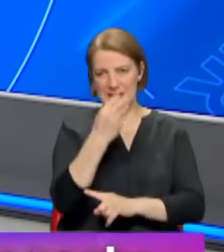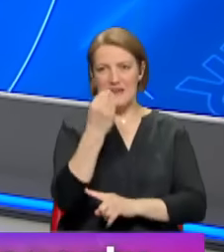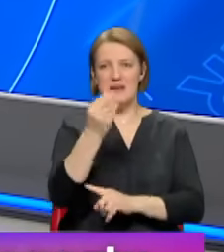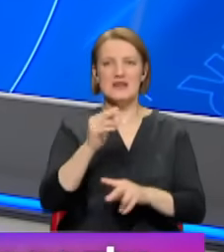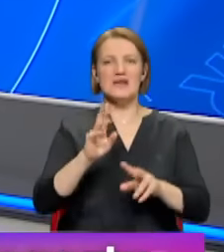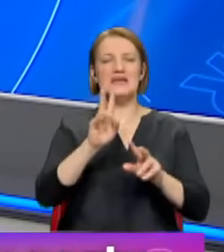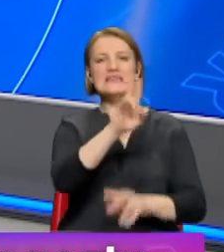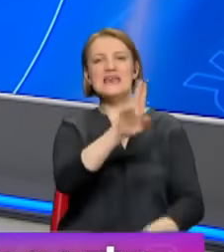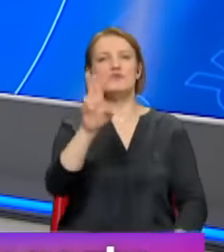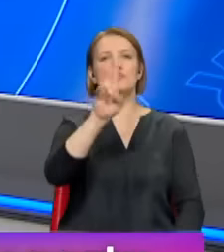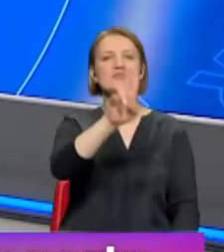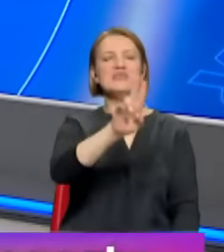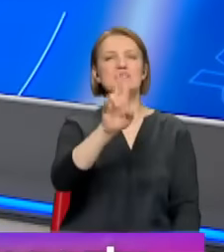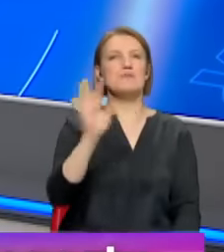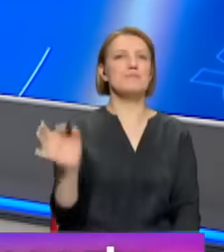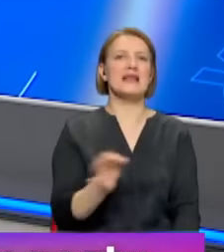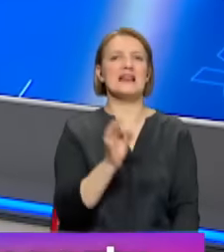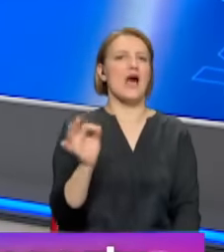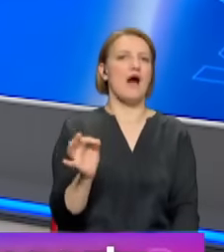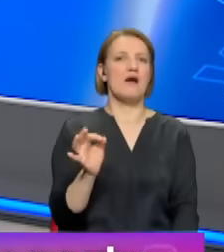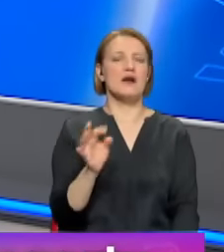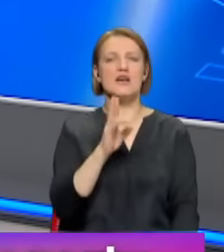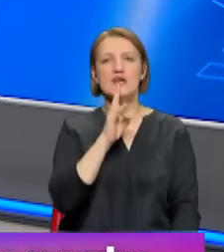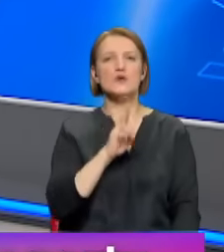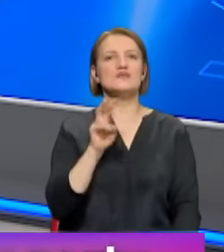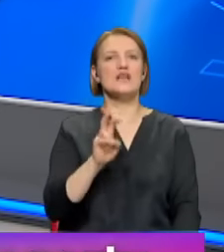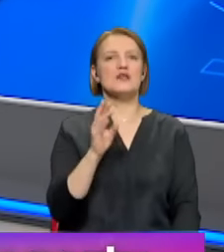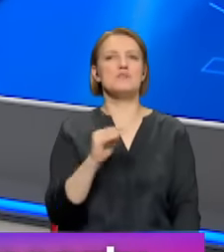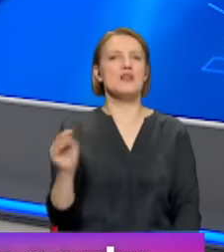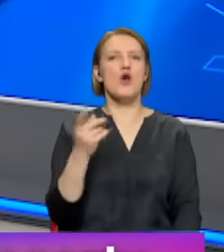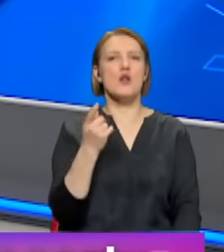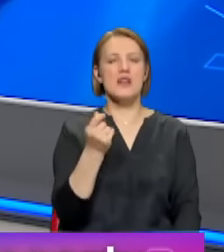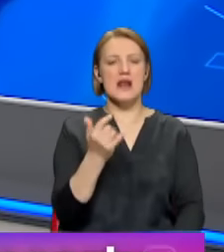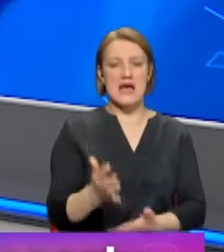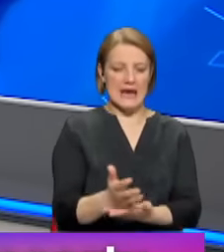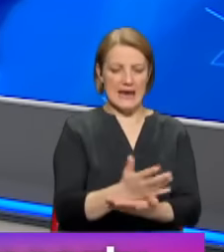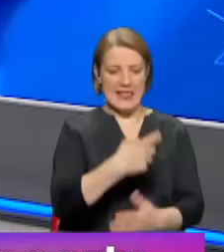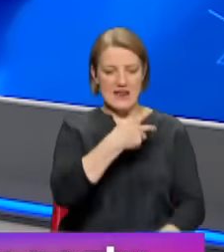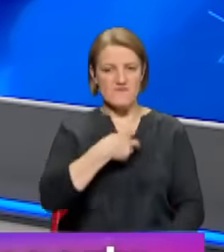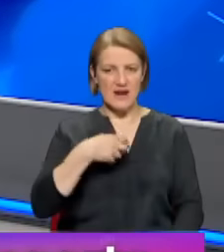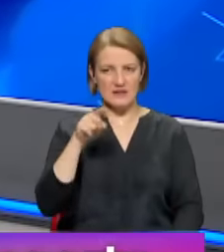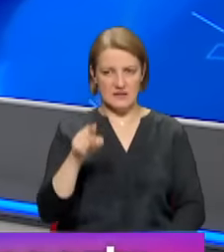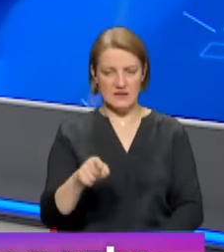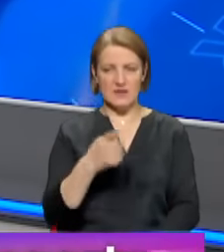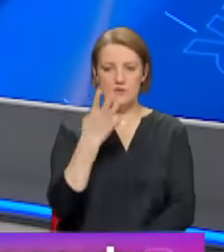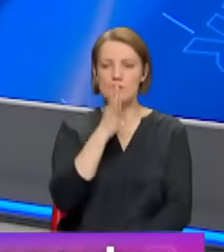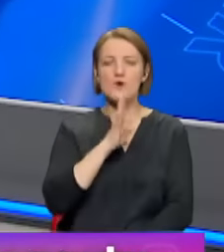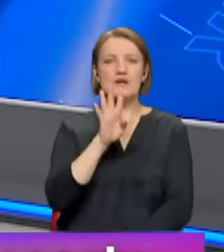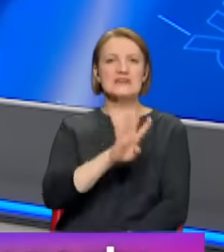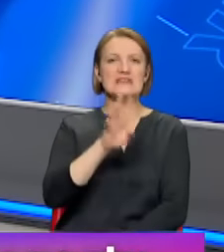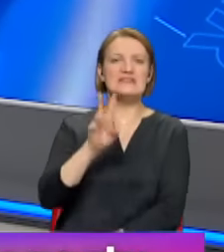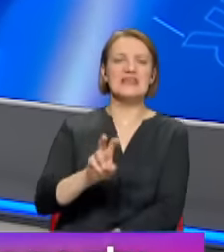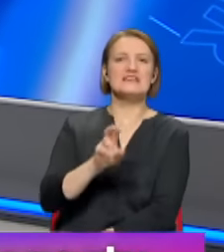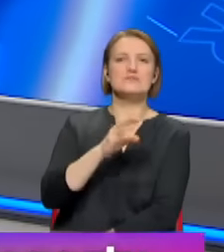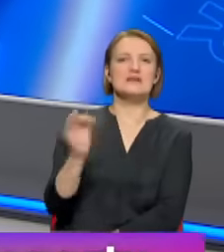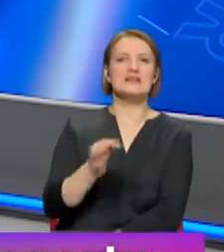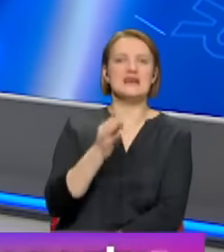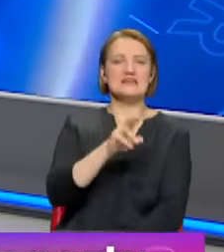bakın, 720 milyar 208 milyon liralık gelir vergisinin 448